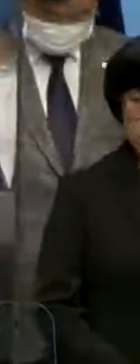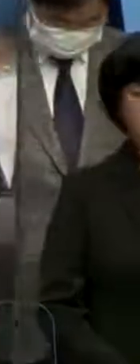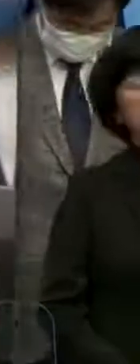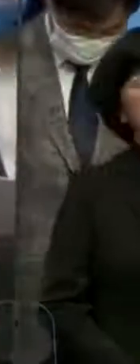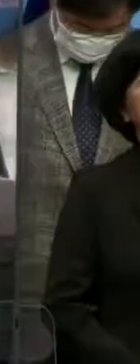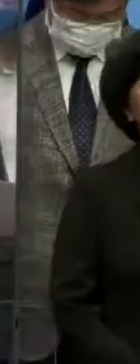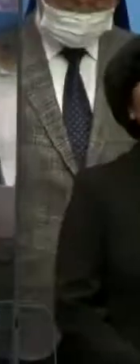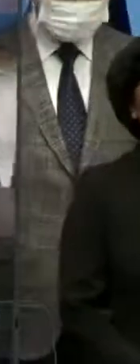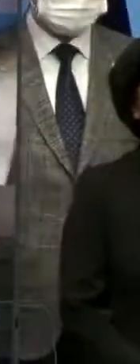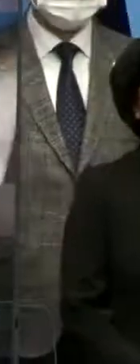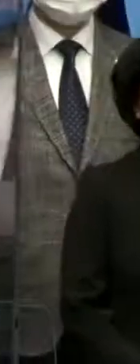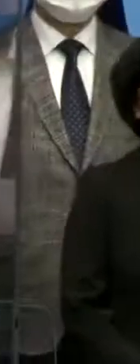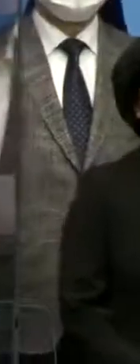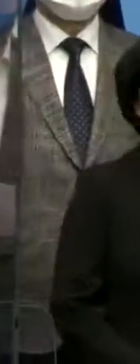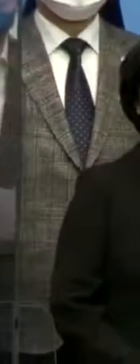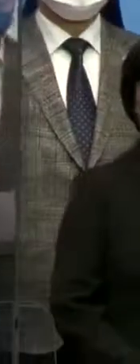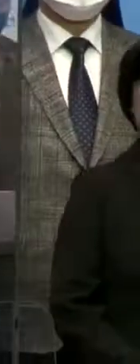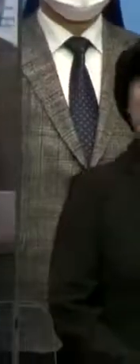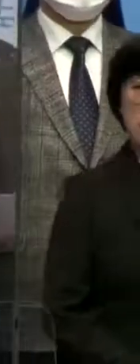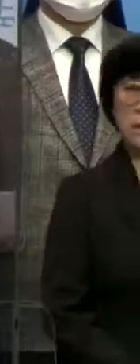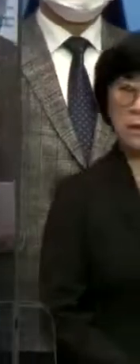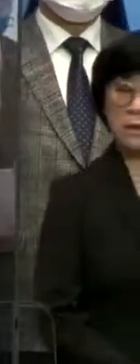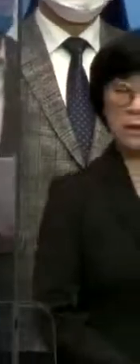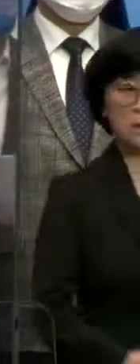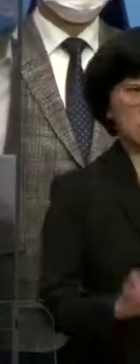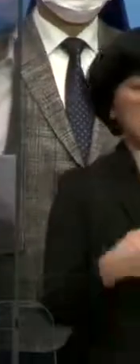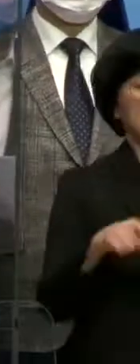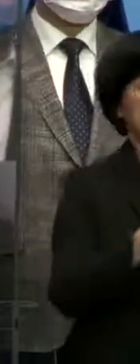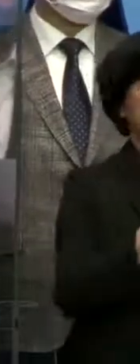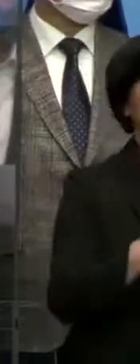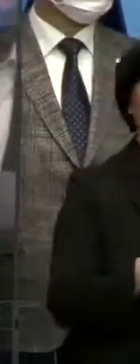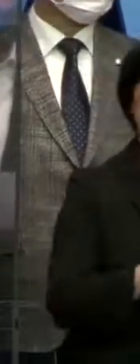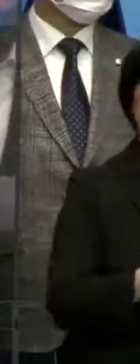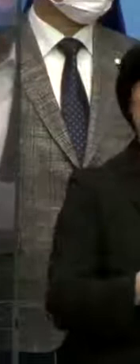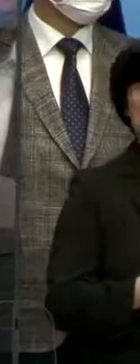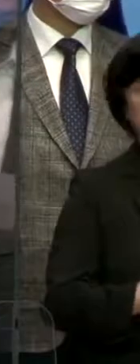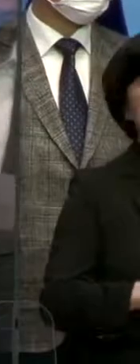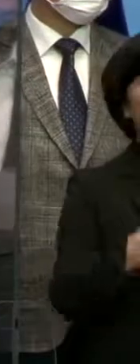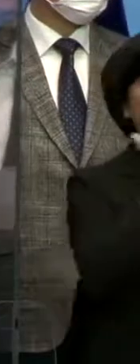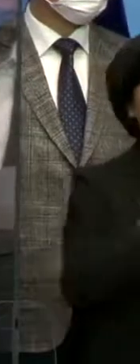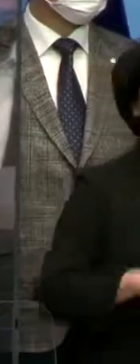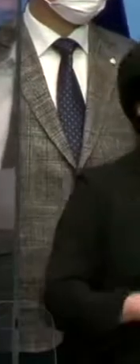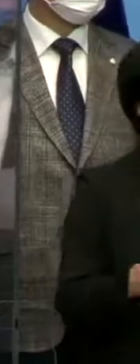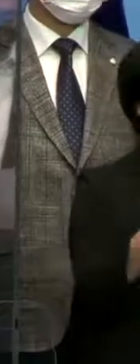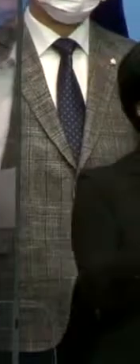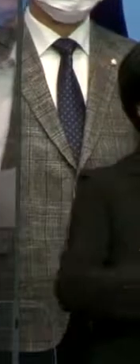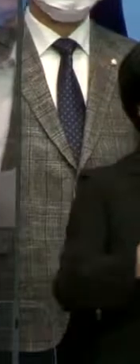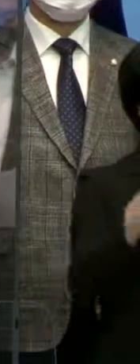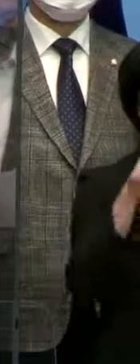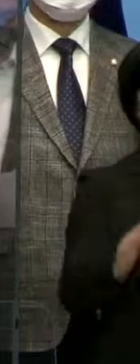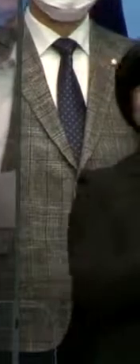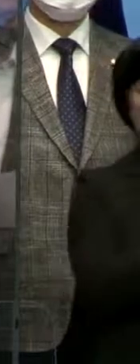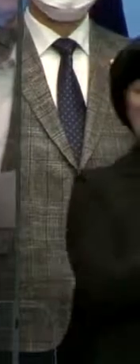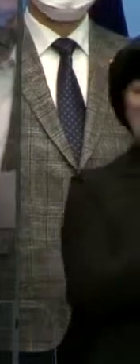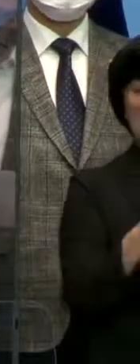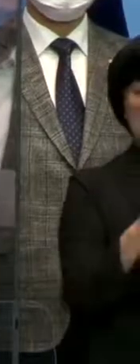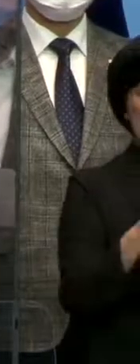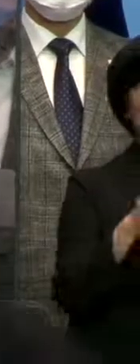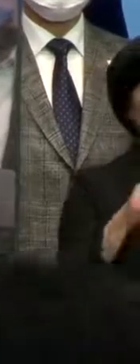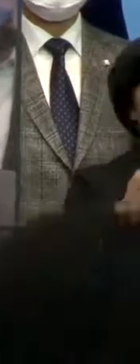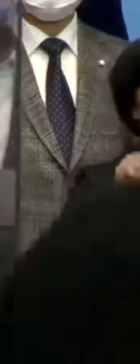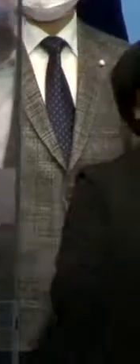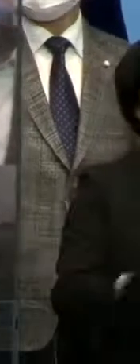예. 저는 더불어민주당의 보건복지위원회 간사를 맡고 있는